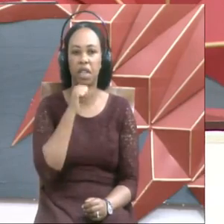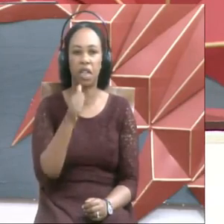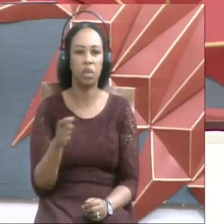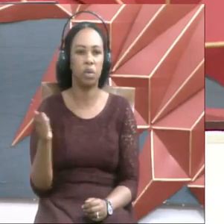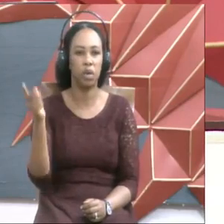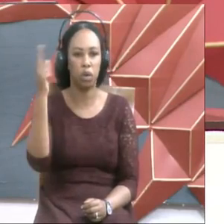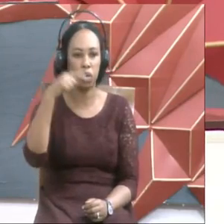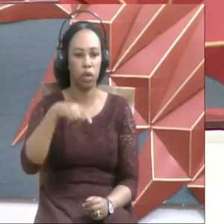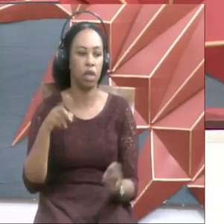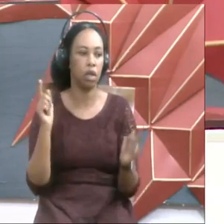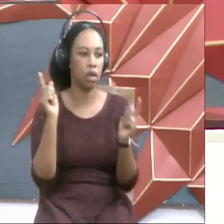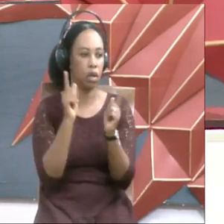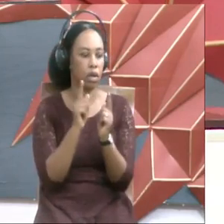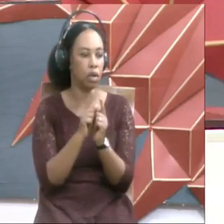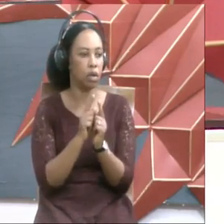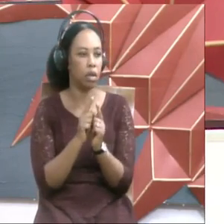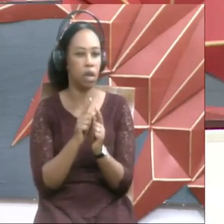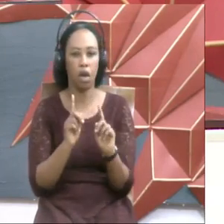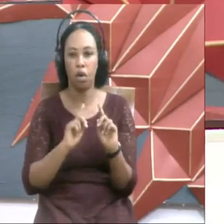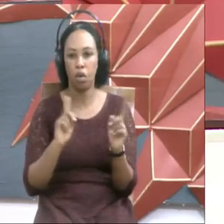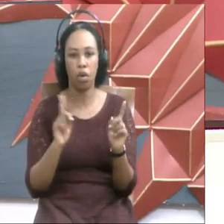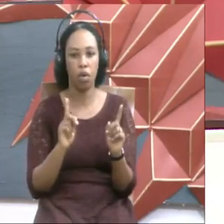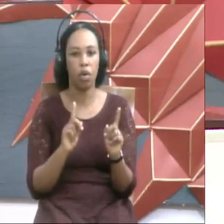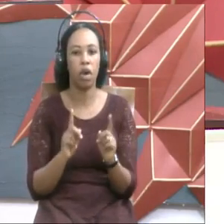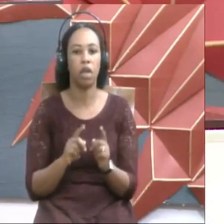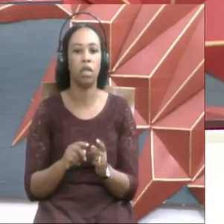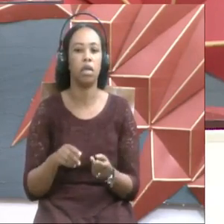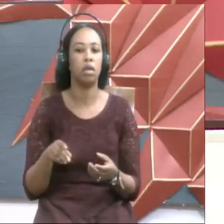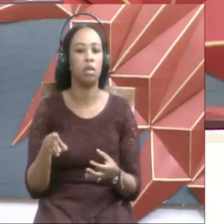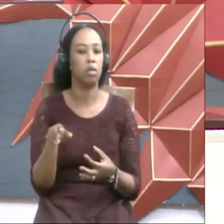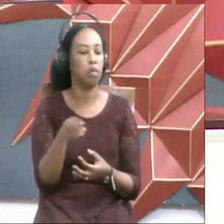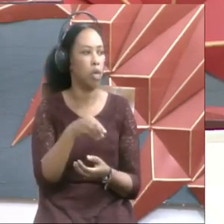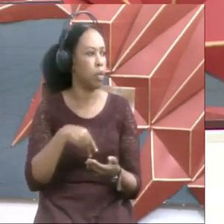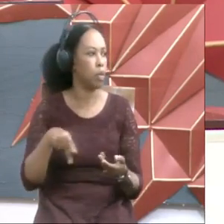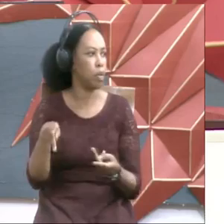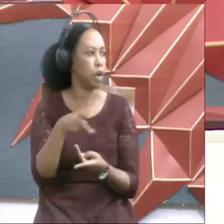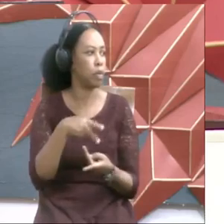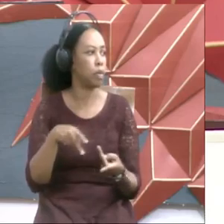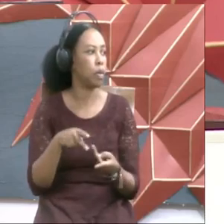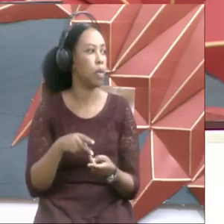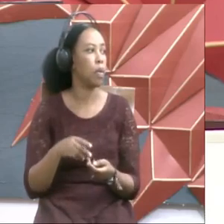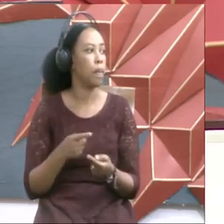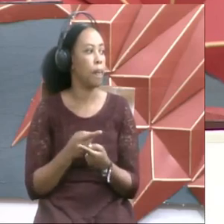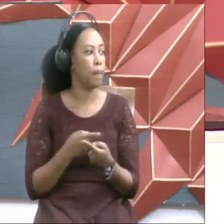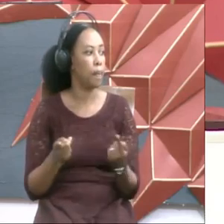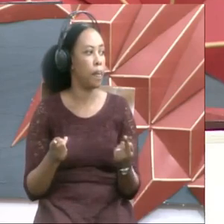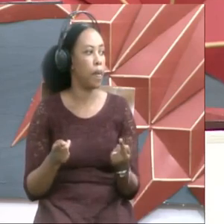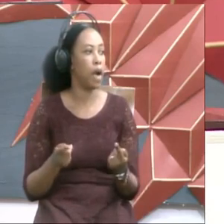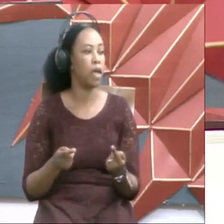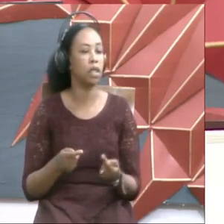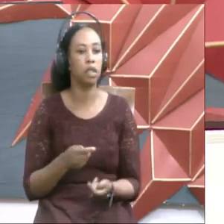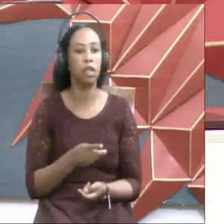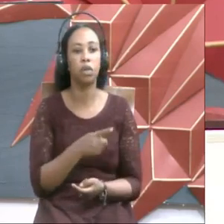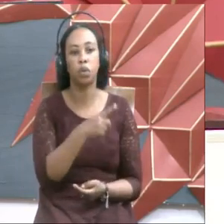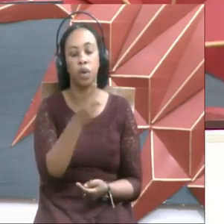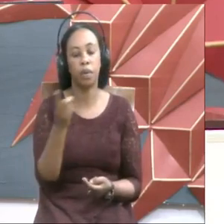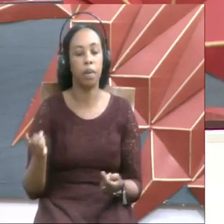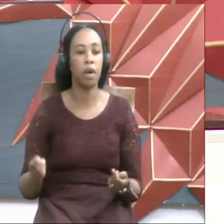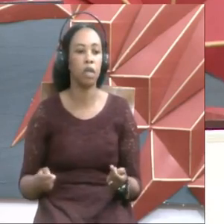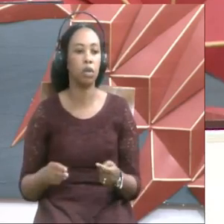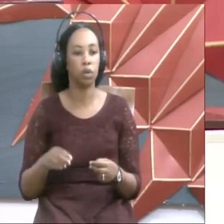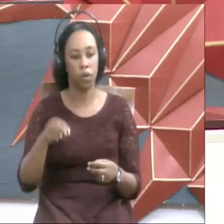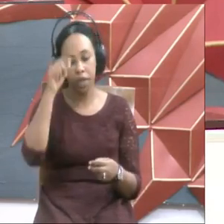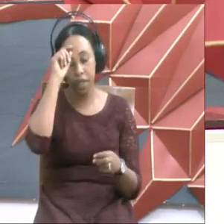ne donne pas la parole aux réunions, sache que c'est là qu'il nous appartient pas. Mais tout ce qui nous appartient, nous réunissons,